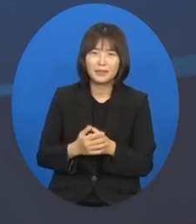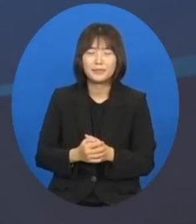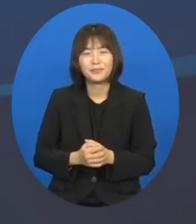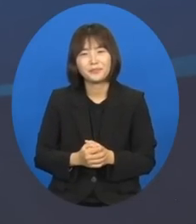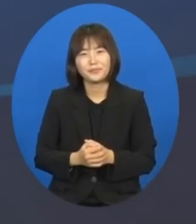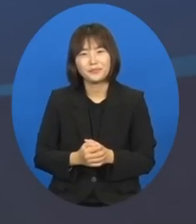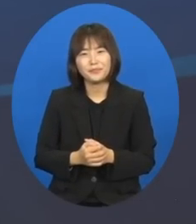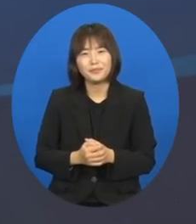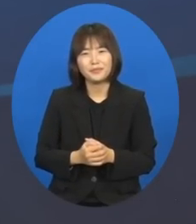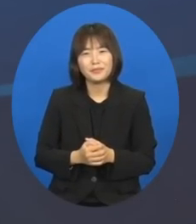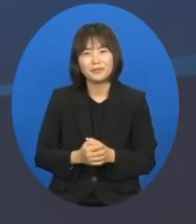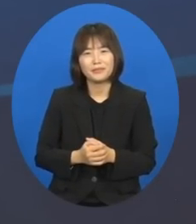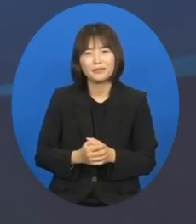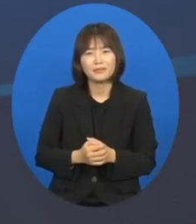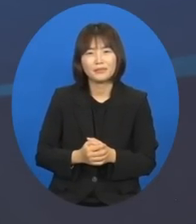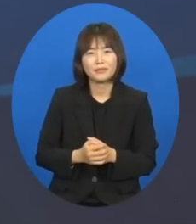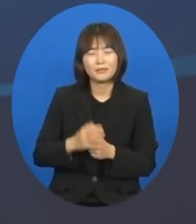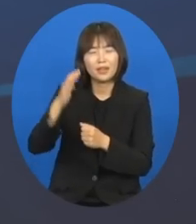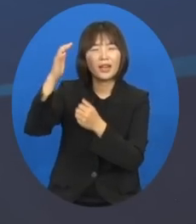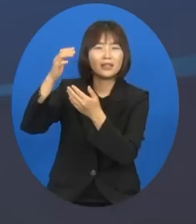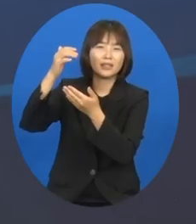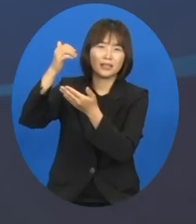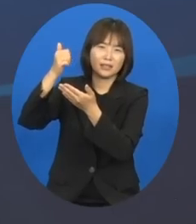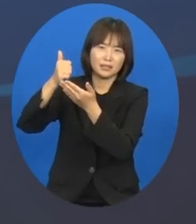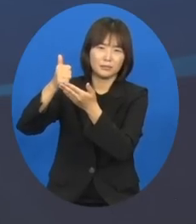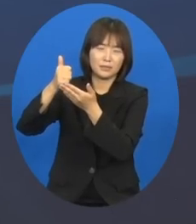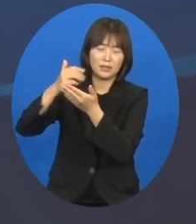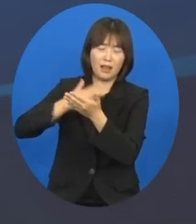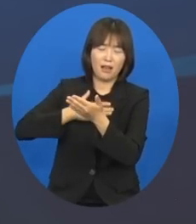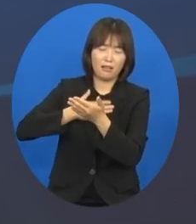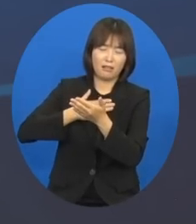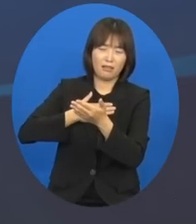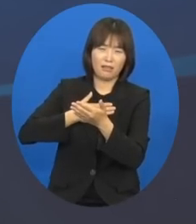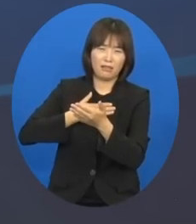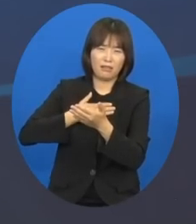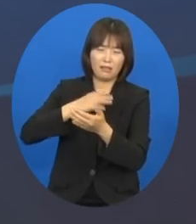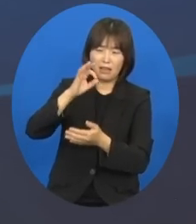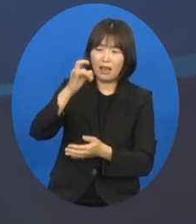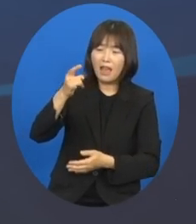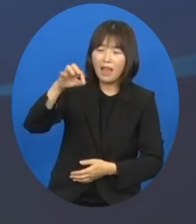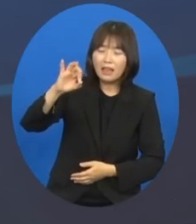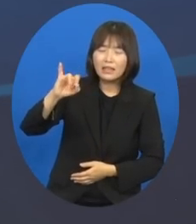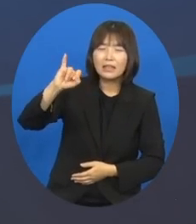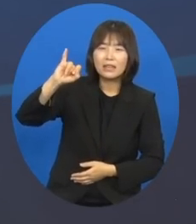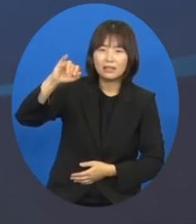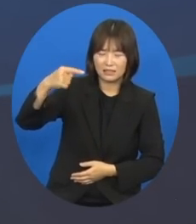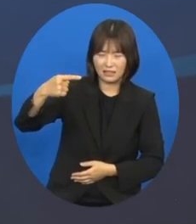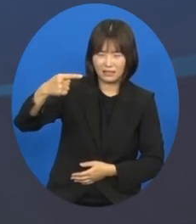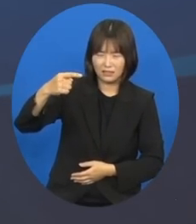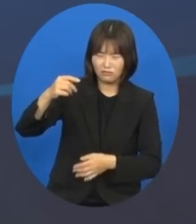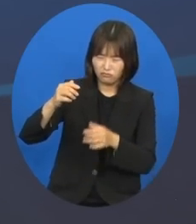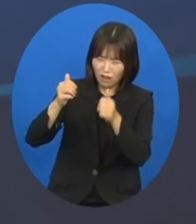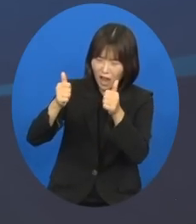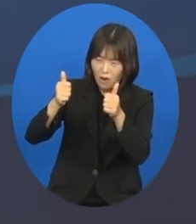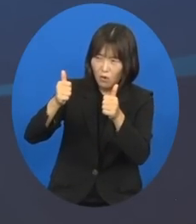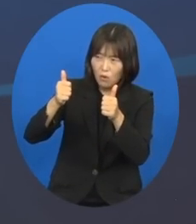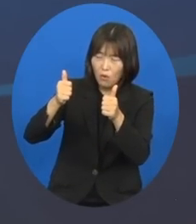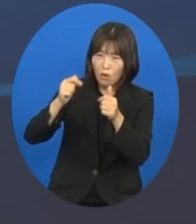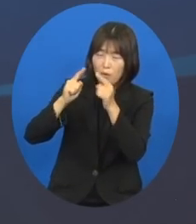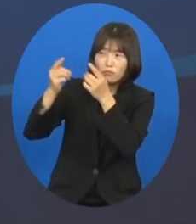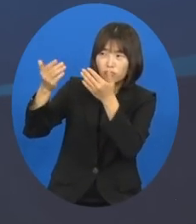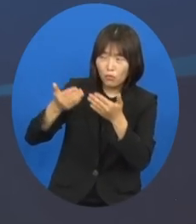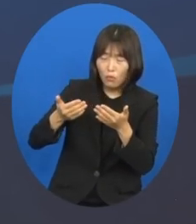비축비축거려도 하나님이 나를 에이스라고 불러 주시는데 그거 하나님의 충분하지